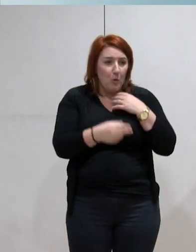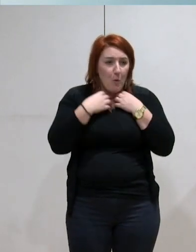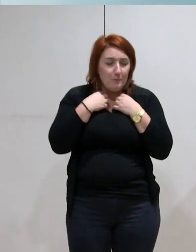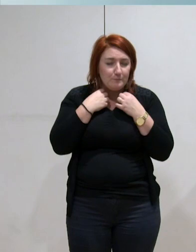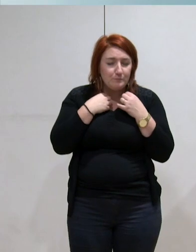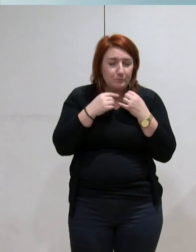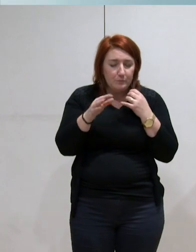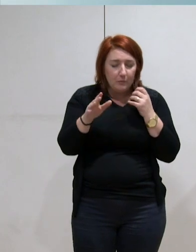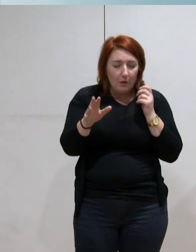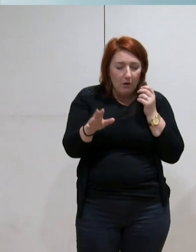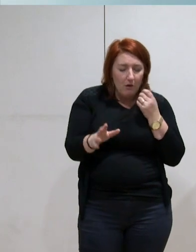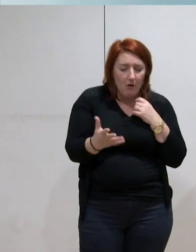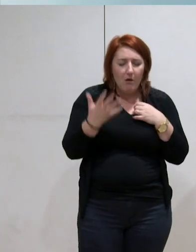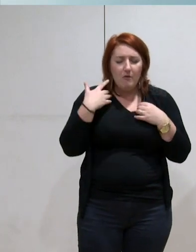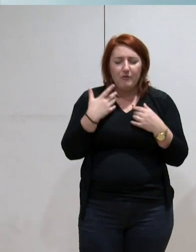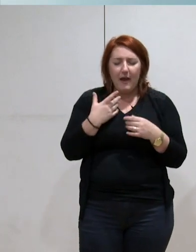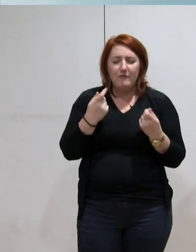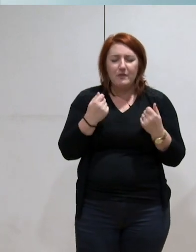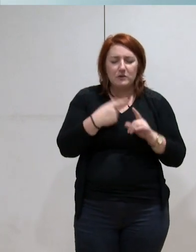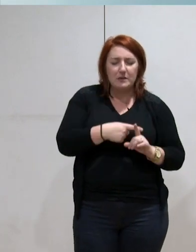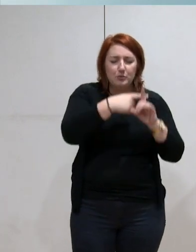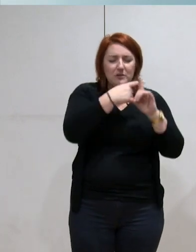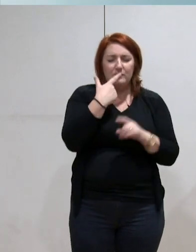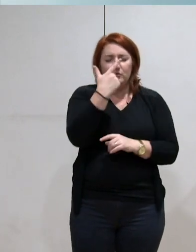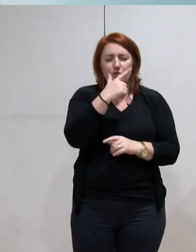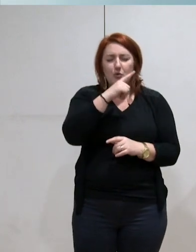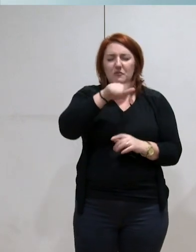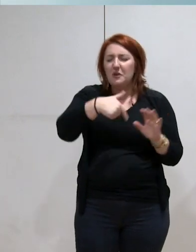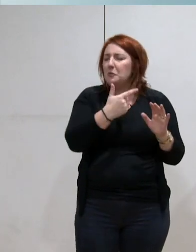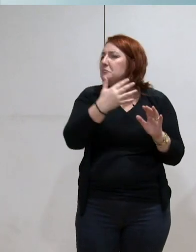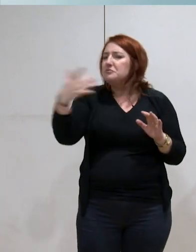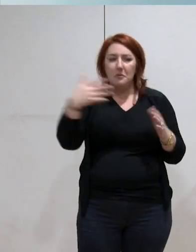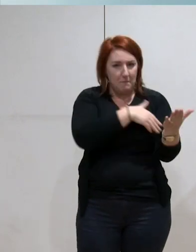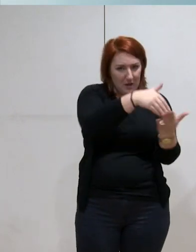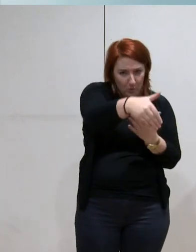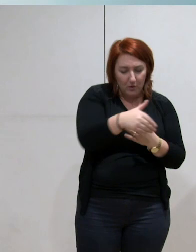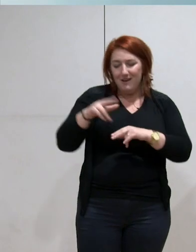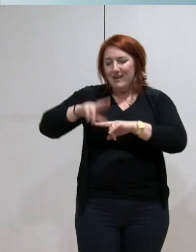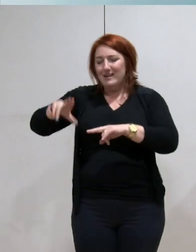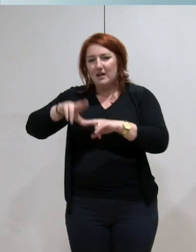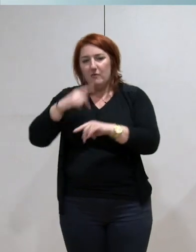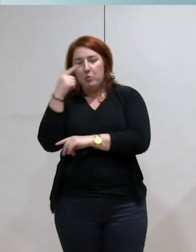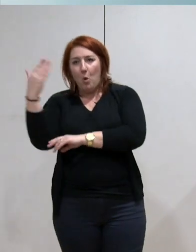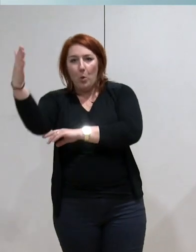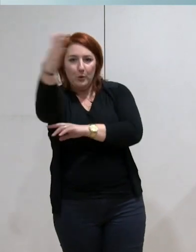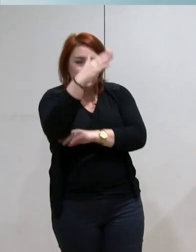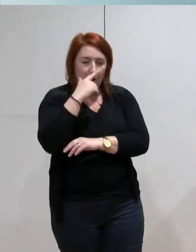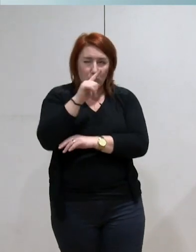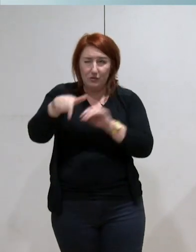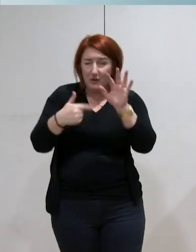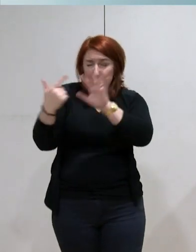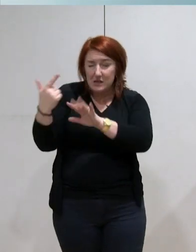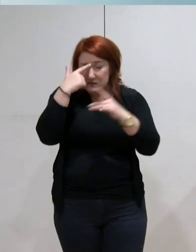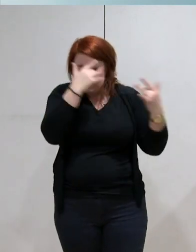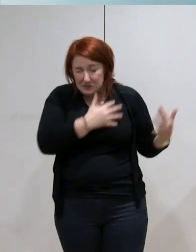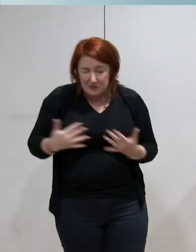nos nos nos frais financiers positifs sont de l'ORD de 2 millions et des broutilles et les travaux pour compte de tiers de 1,7 si j'arrive bien je dois